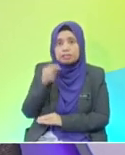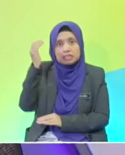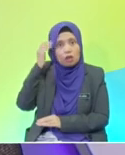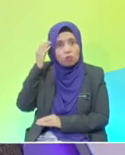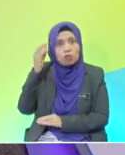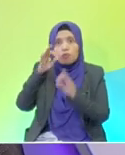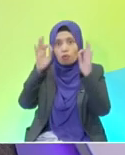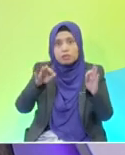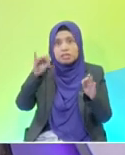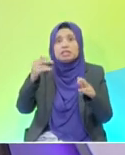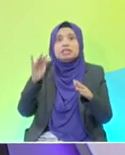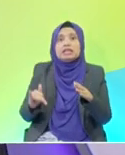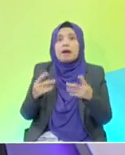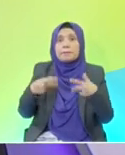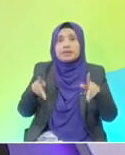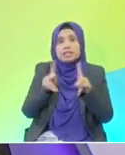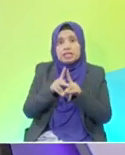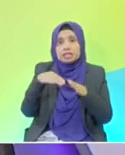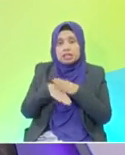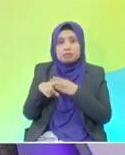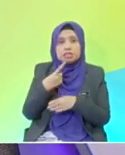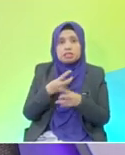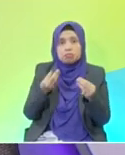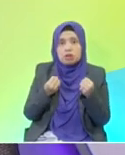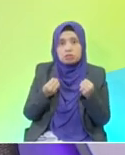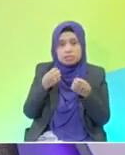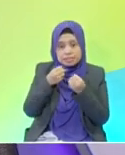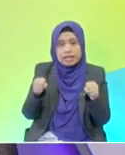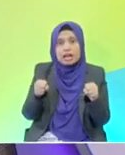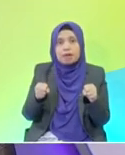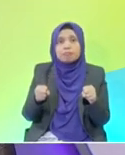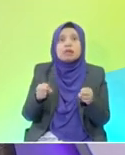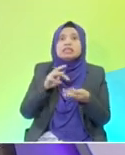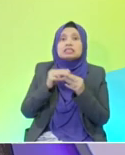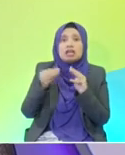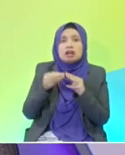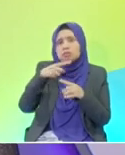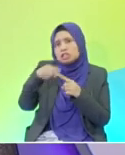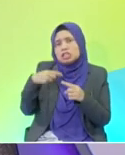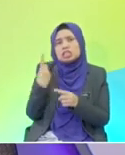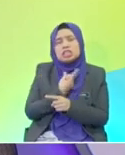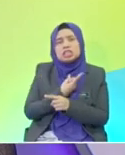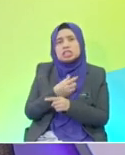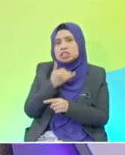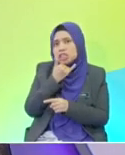dia formuli yang penting dalam menyelesaikan masalah kadang-kadang bila kita